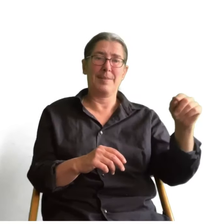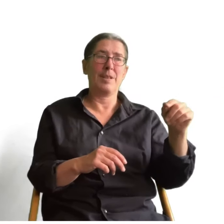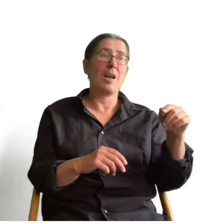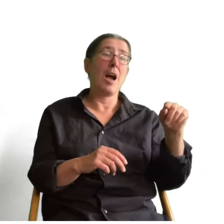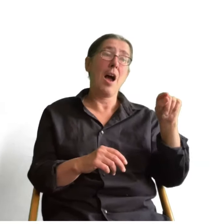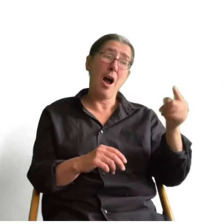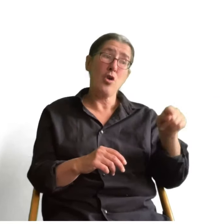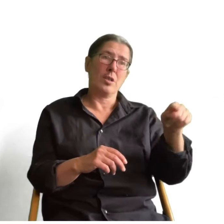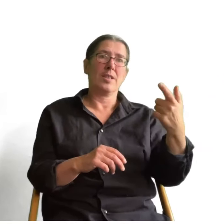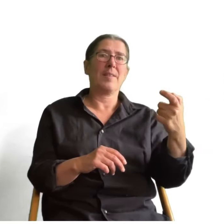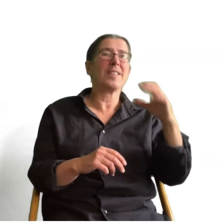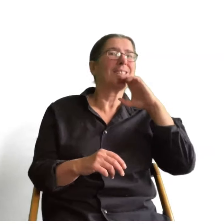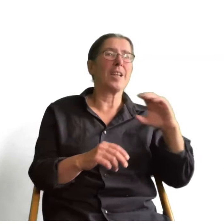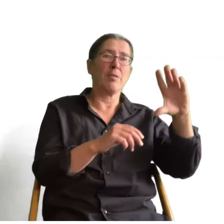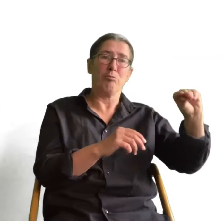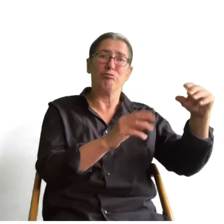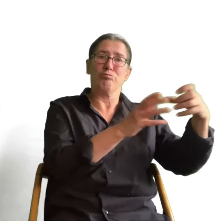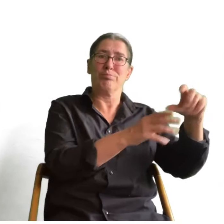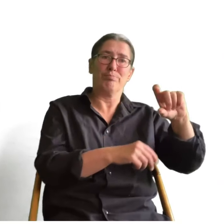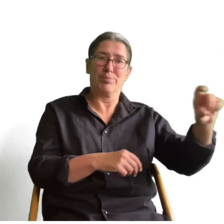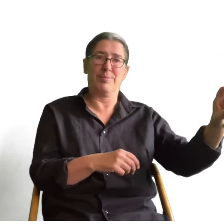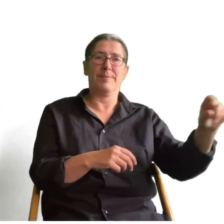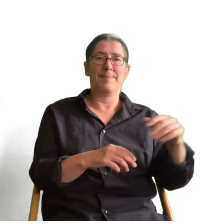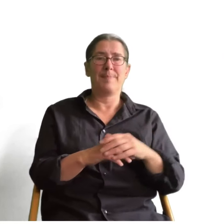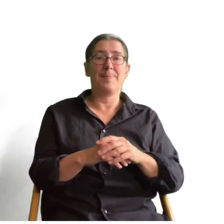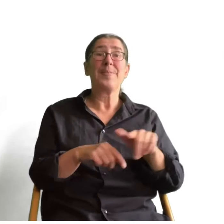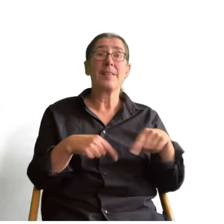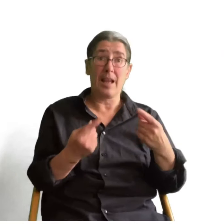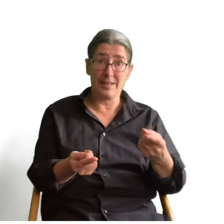Cent. Und das hier sind auch 20 Cent.